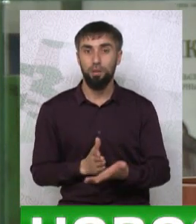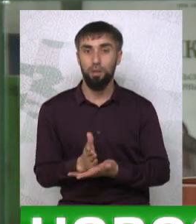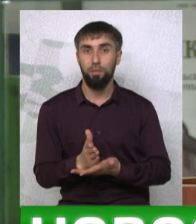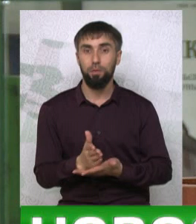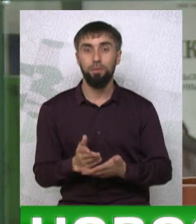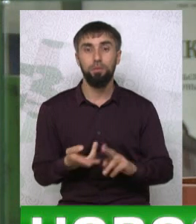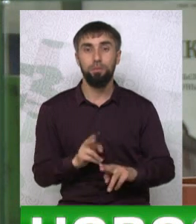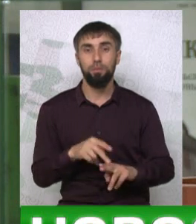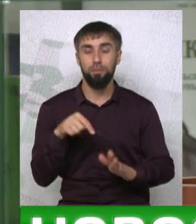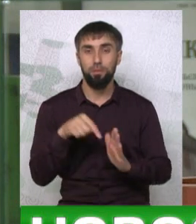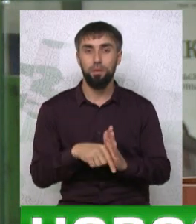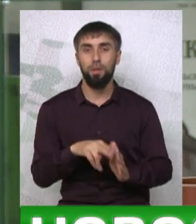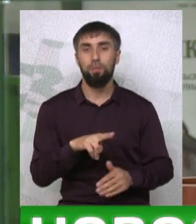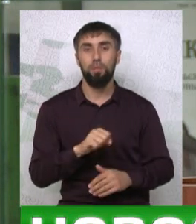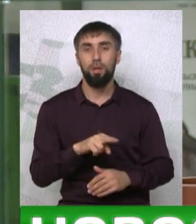это, конечно,